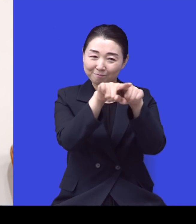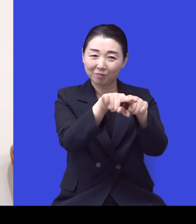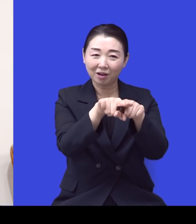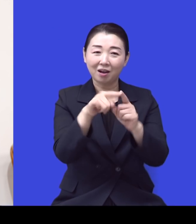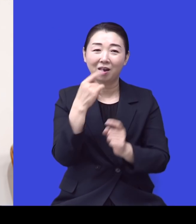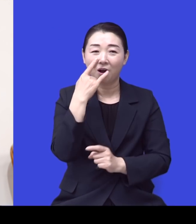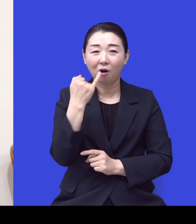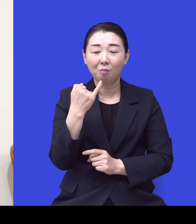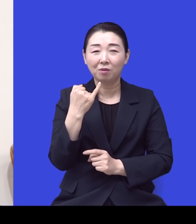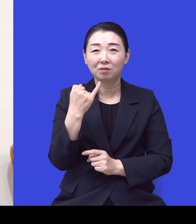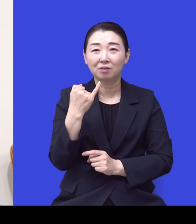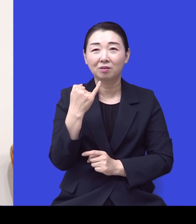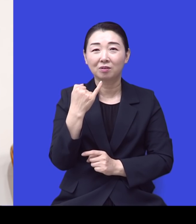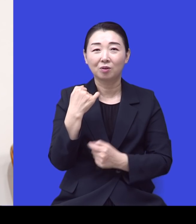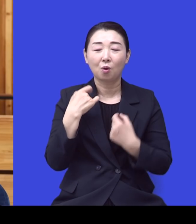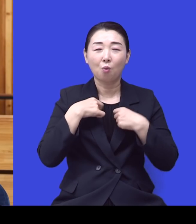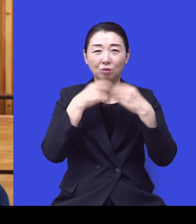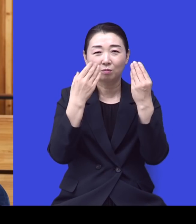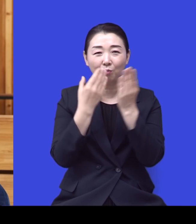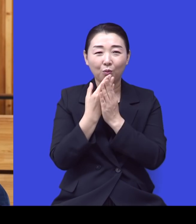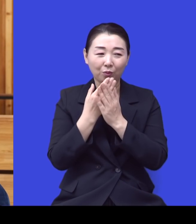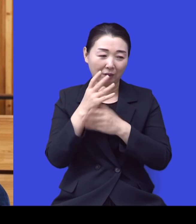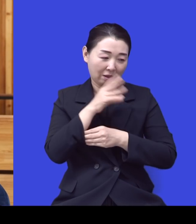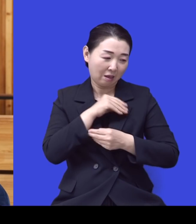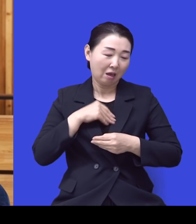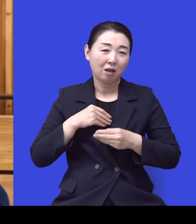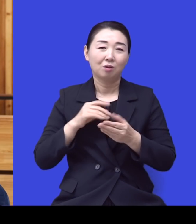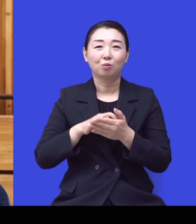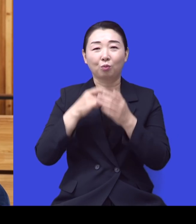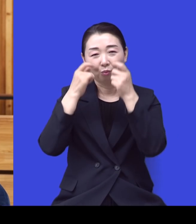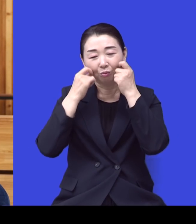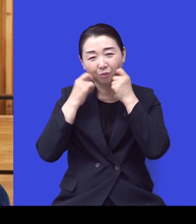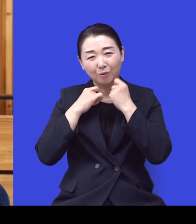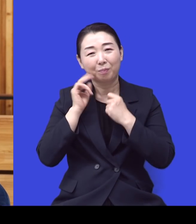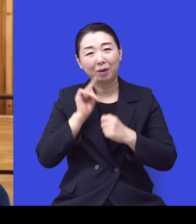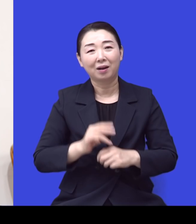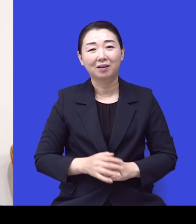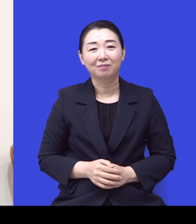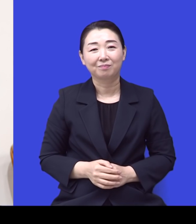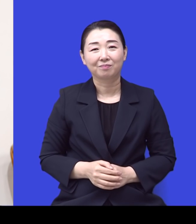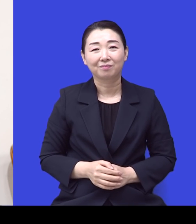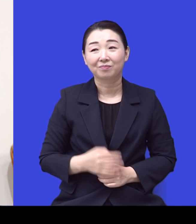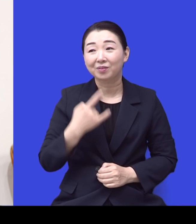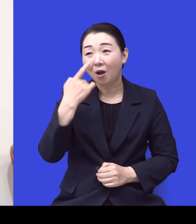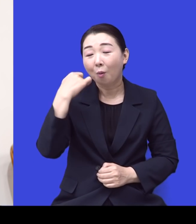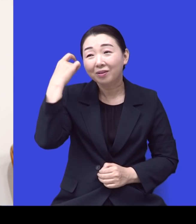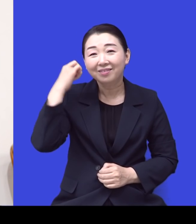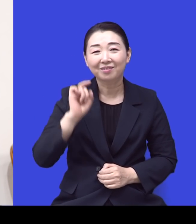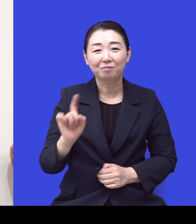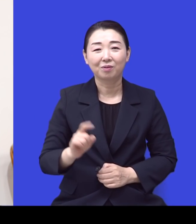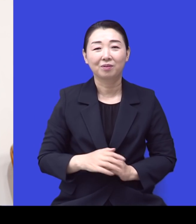정말 옷이 다 젖을 정도로 울으셨어요. 어머나. 그래서 그때 기억이 나는 게 어머니 어때요? 그랬더니 하나님이 날